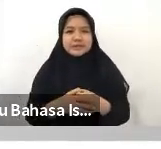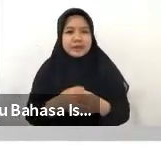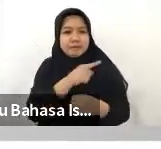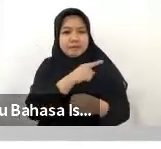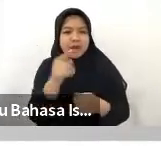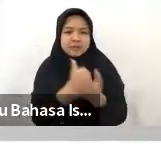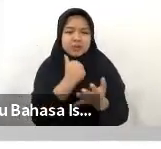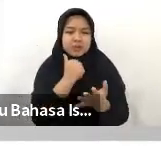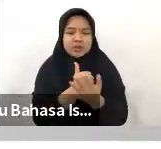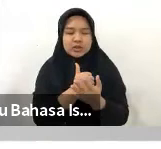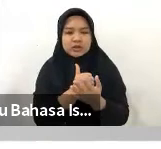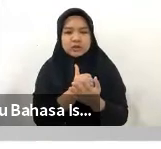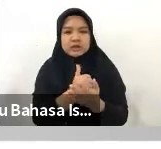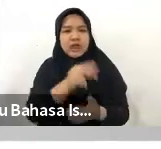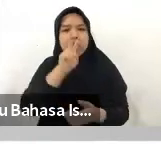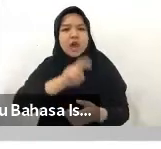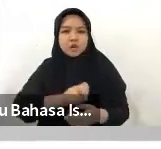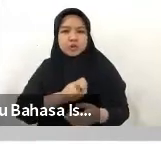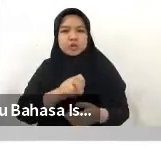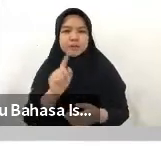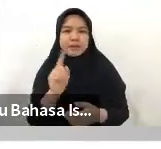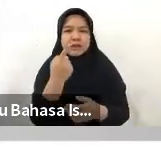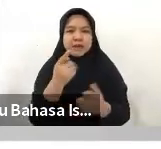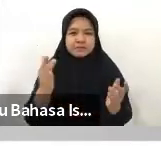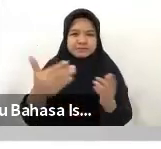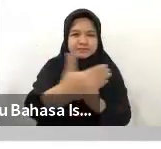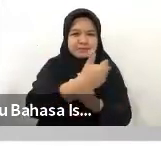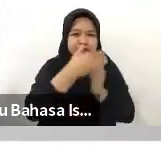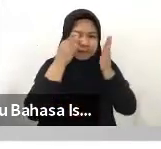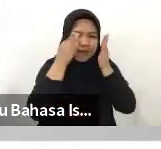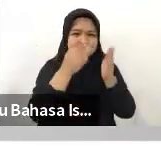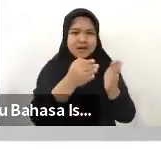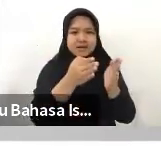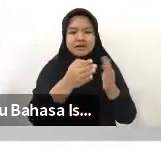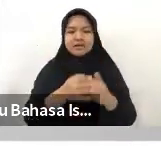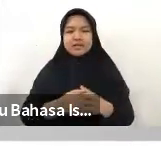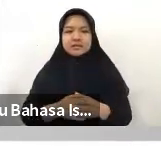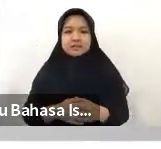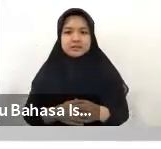yang paling harus pertama kali mendapat perhatian. Kemudian